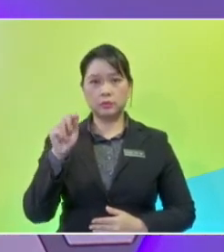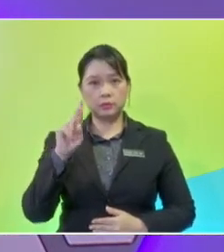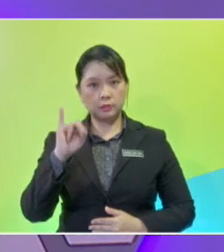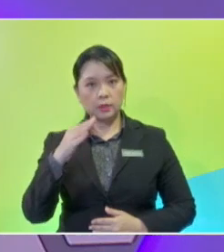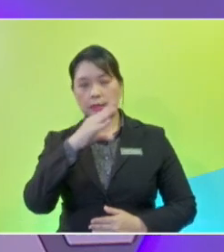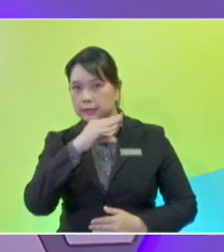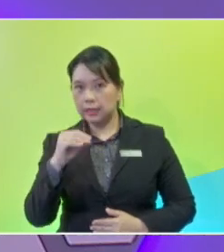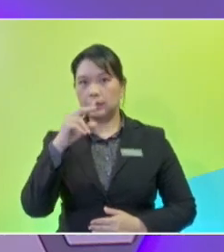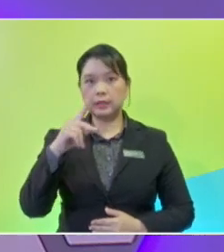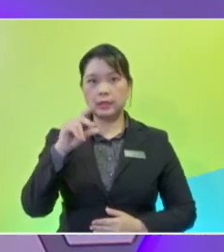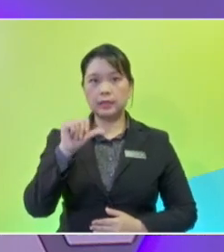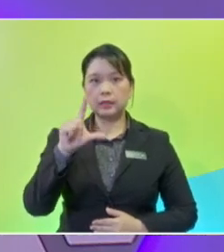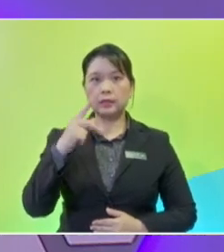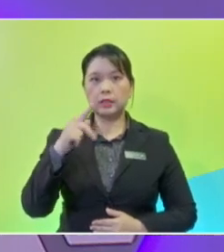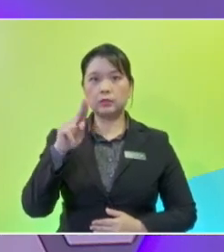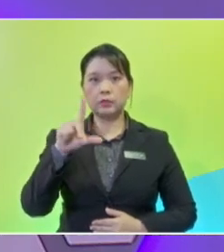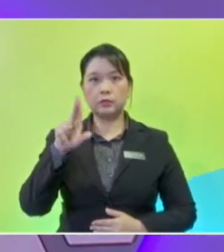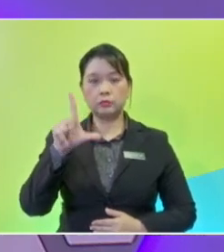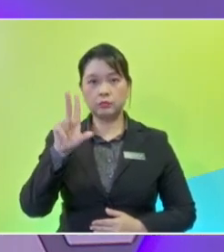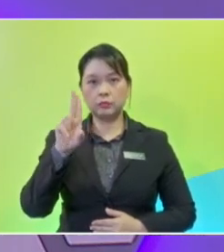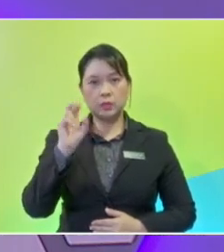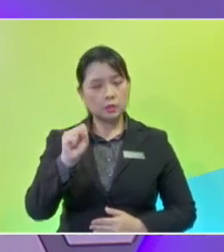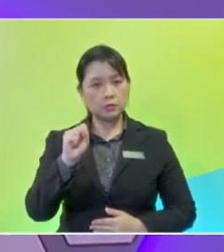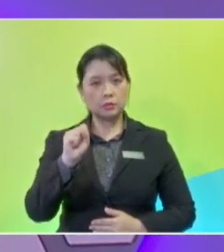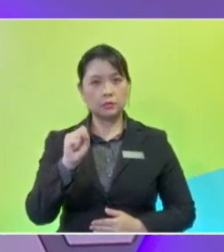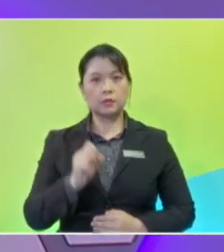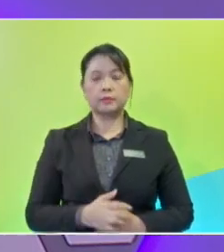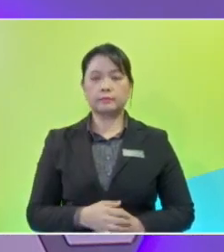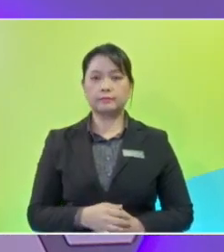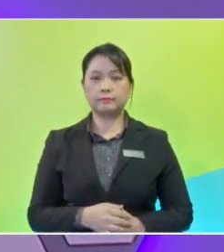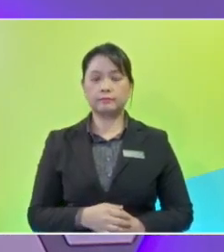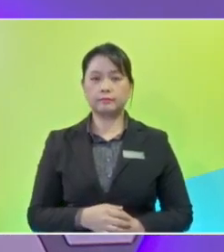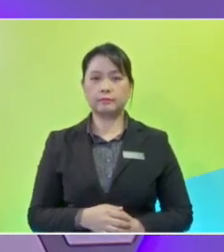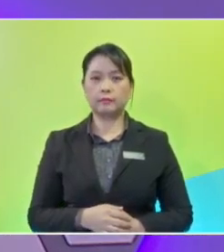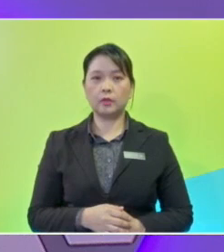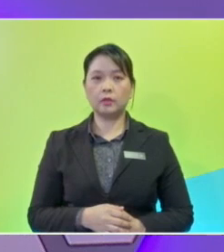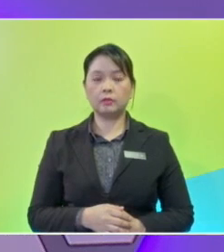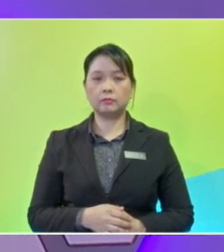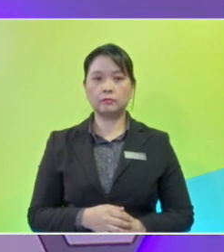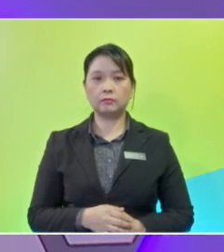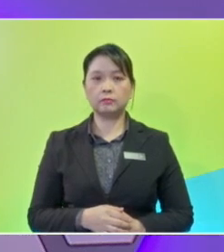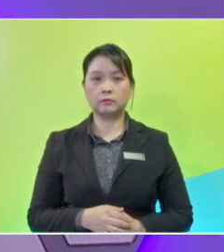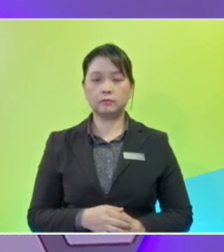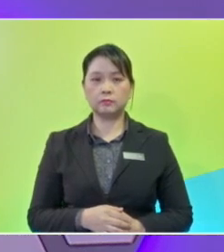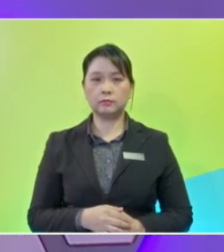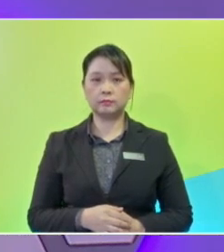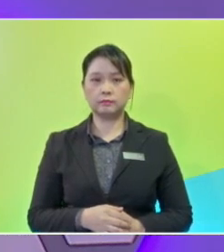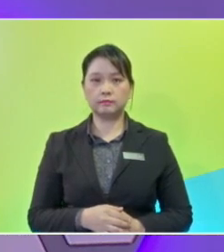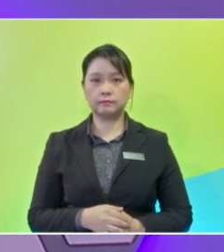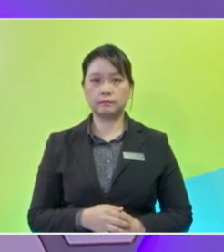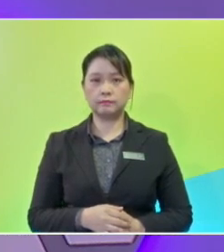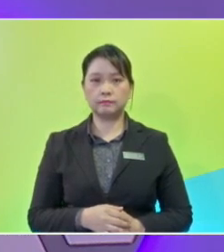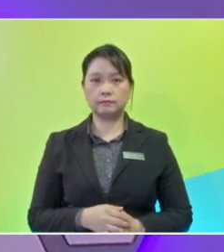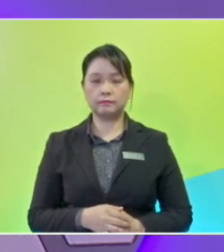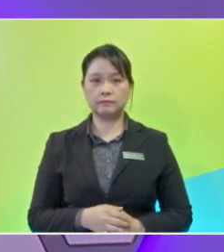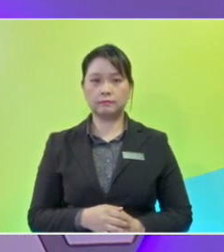juga ingin memperkatekan sesuatu kepada calon-calon SPM 2022 terutamanya yang